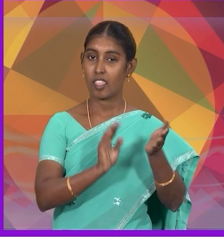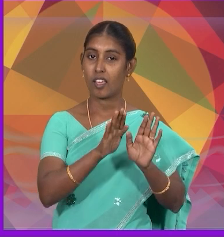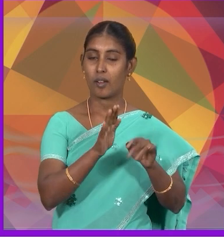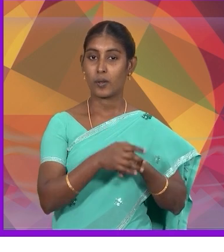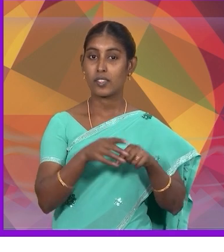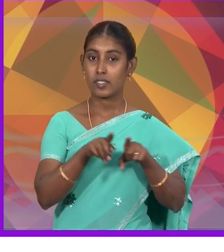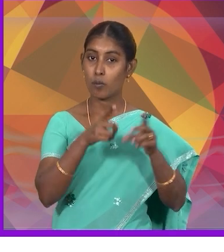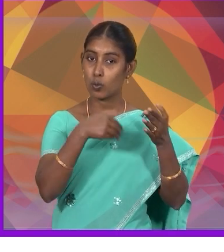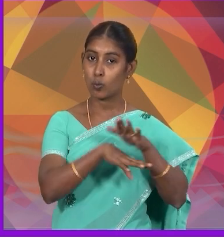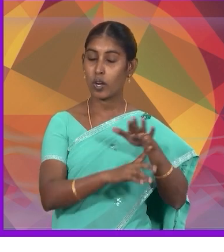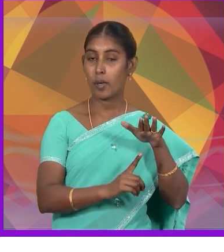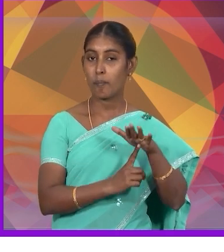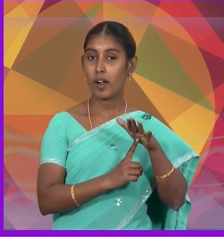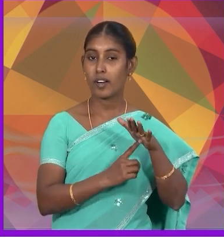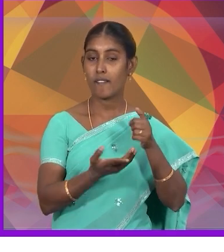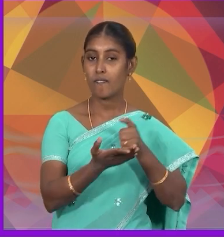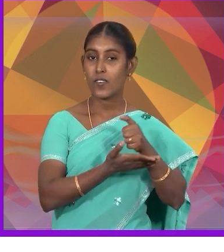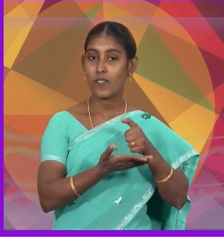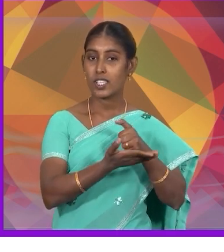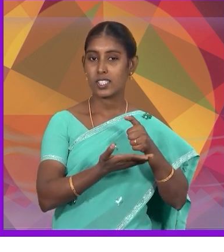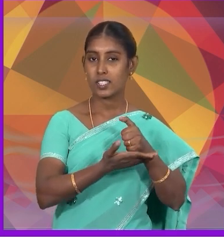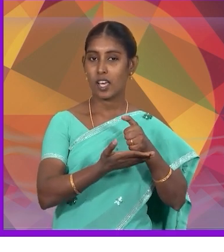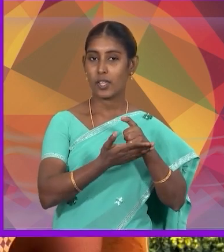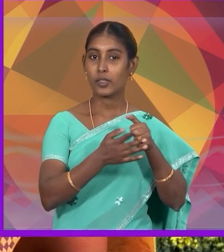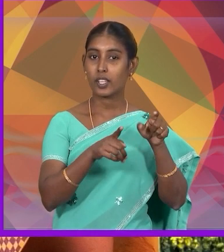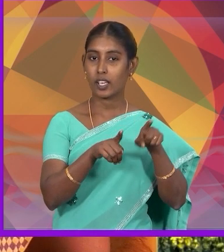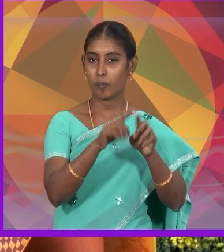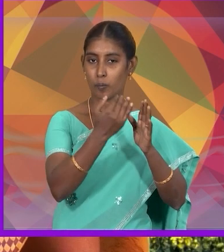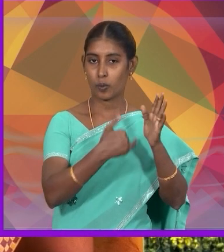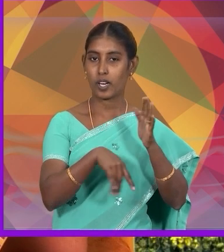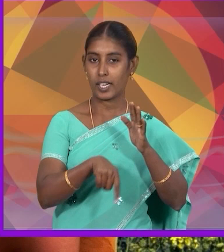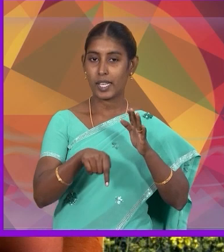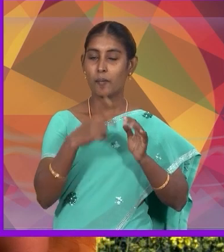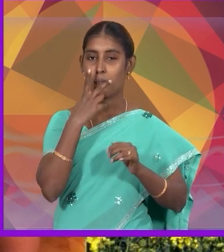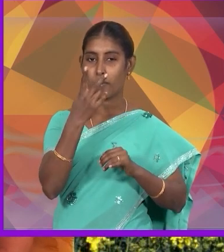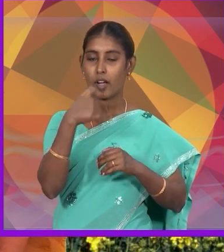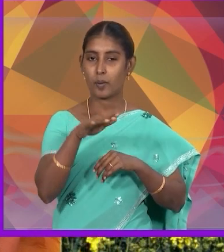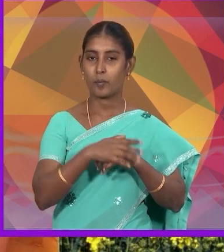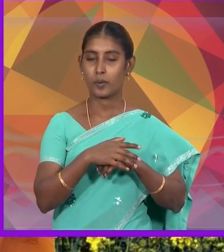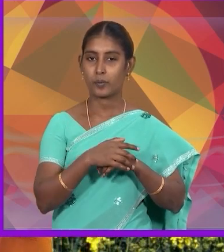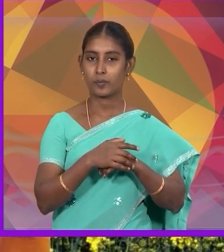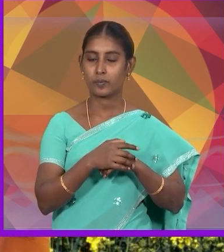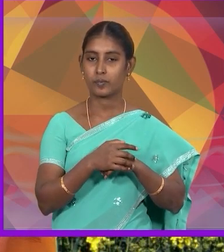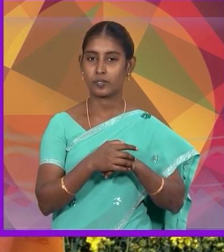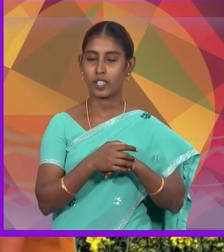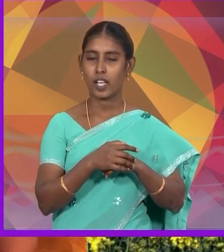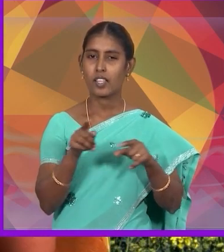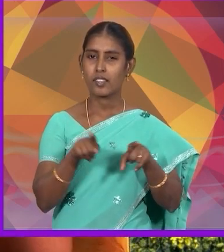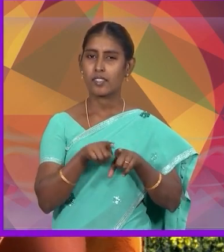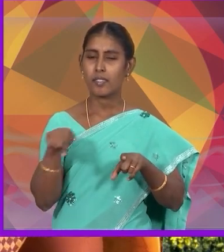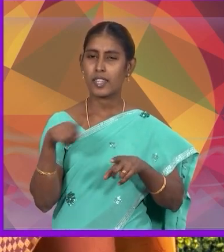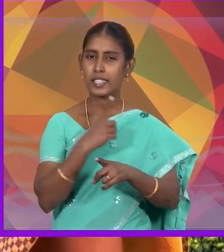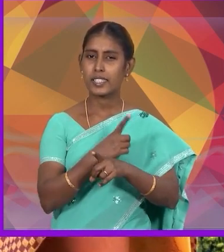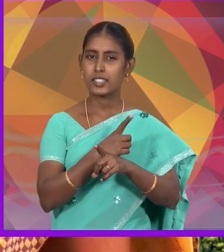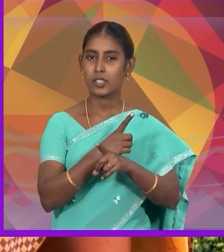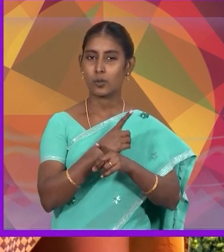தொழில் பற்றிய பாடல் ஒன்றுதான் வயலும் பாலும், அதுதாங்க நம்ம பார்க்க போறோம். இப்ப இந்த தொகுப்பாசிரியர் கீவா